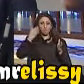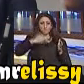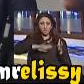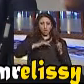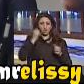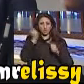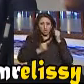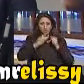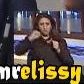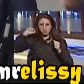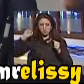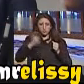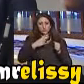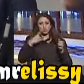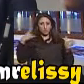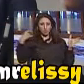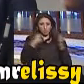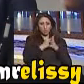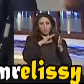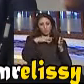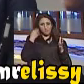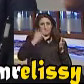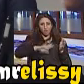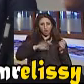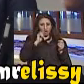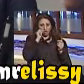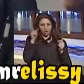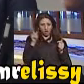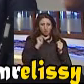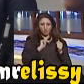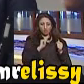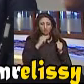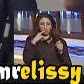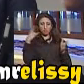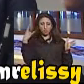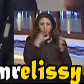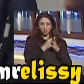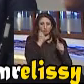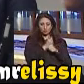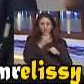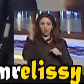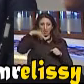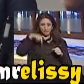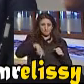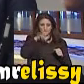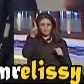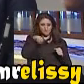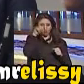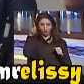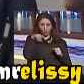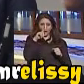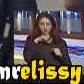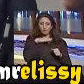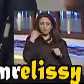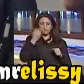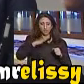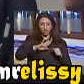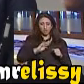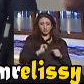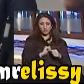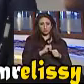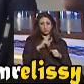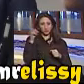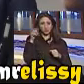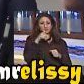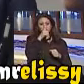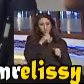طايرة ضيعت كل شيء, صدمت عطية ولفظ أنفاسه في ساعتها, وفقدنا